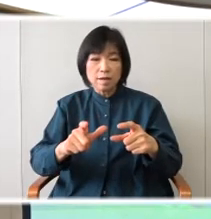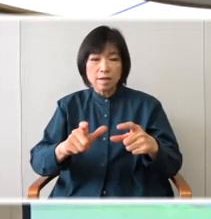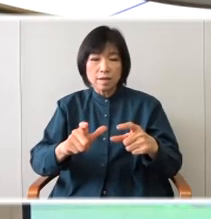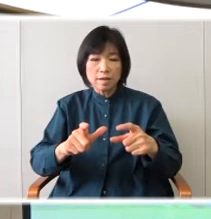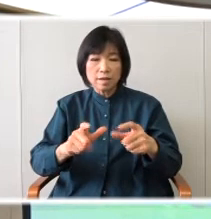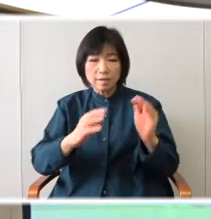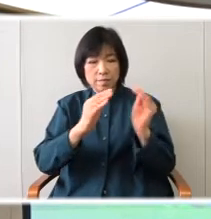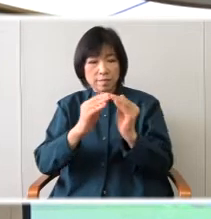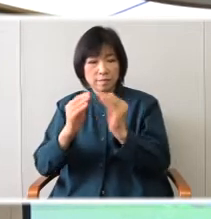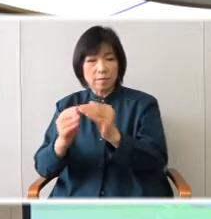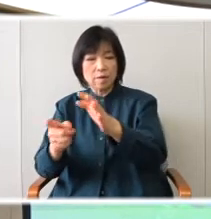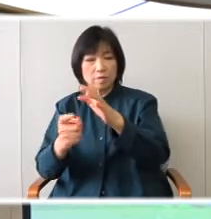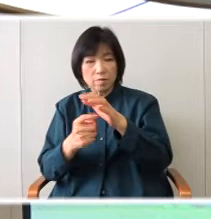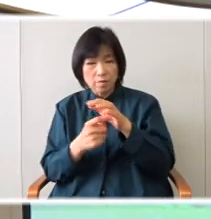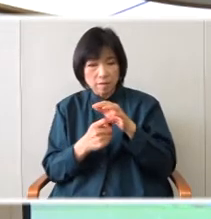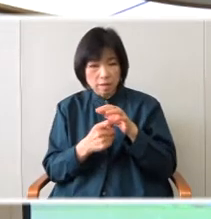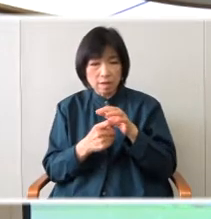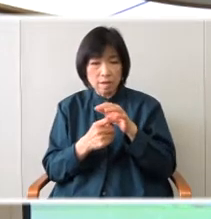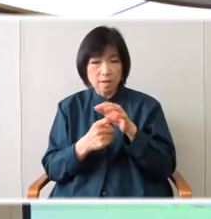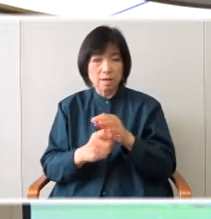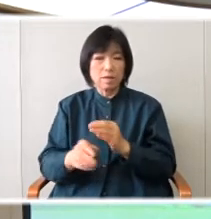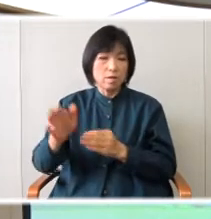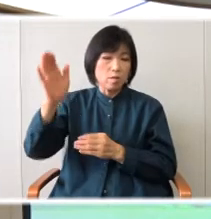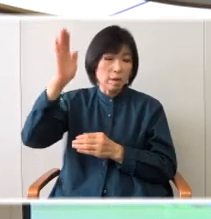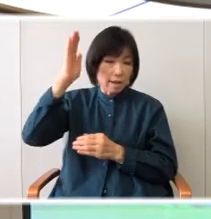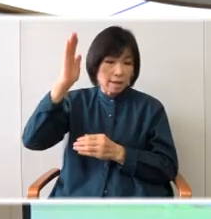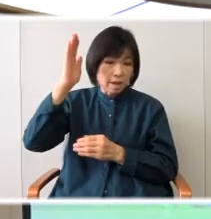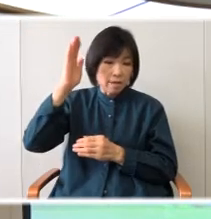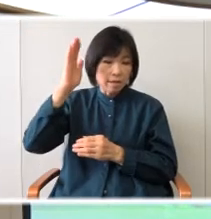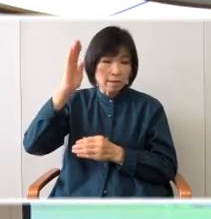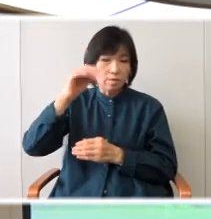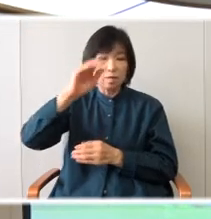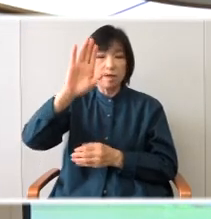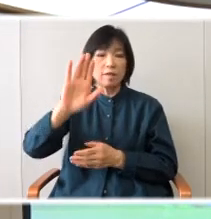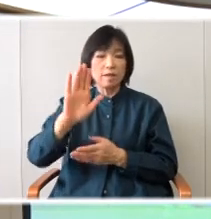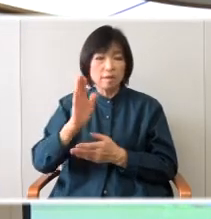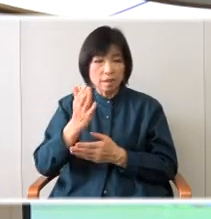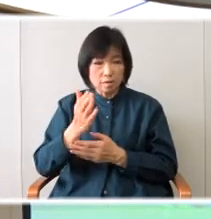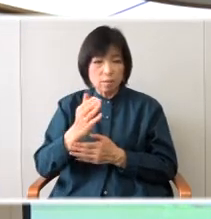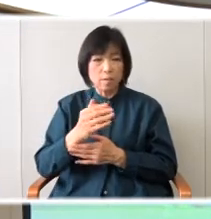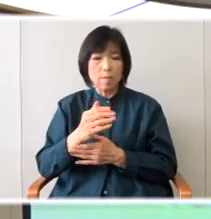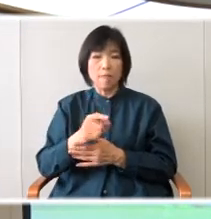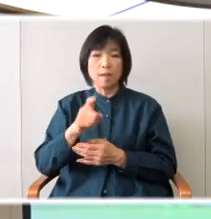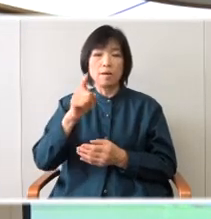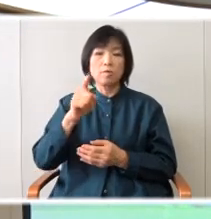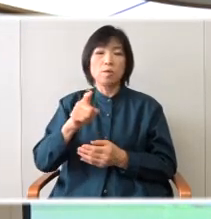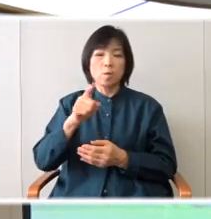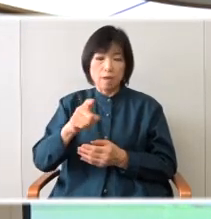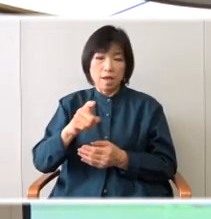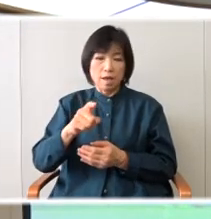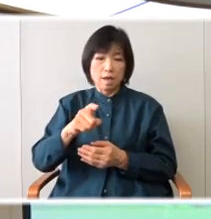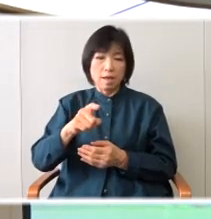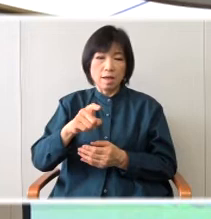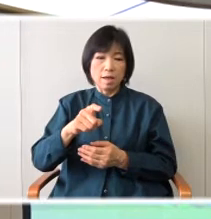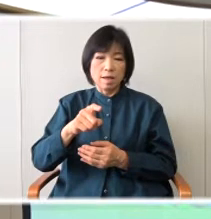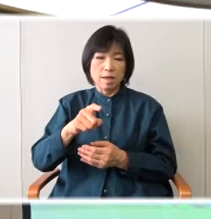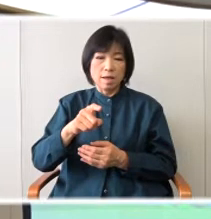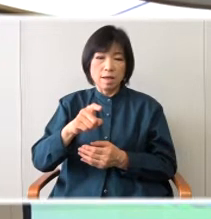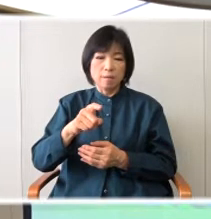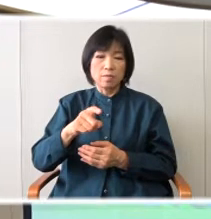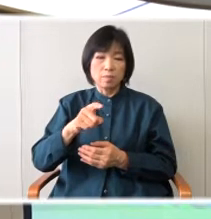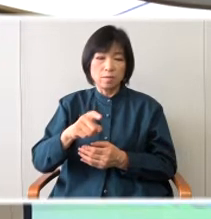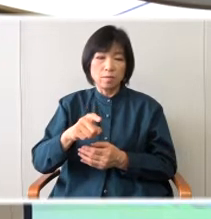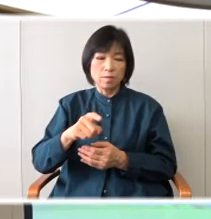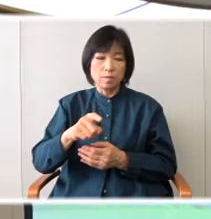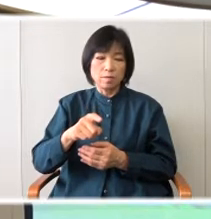でその中に稲氏が選ばれたということなんですが、この採決の決め手は何だったか。